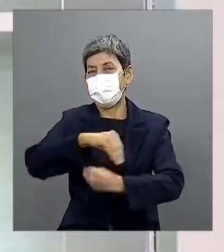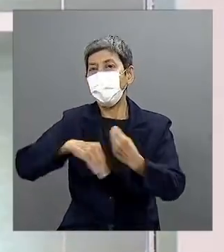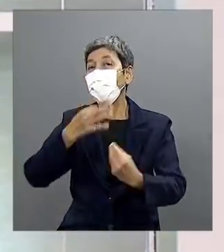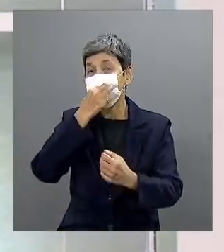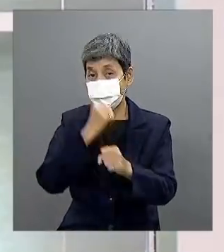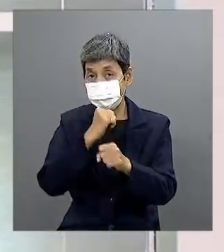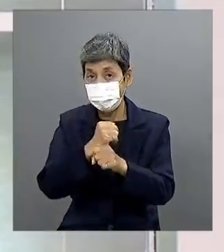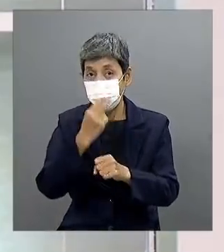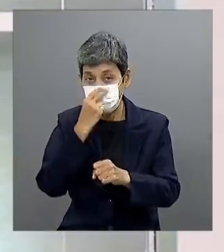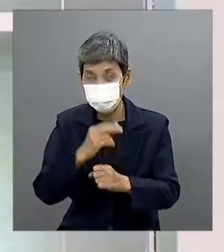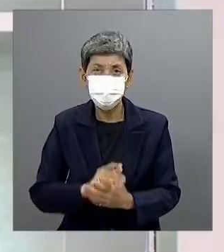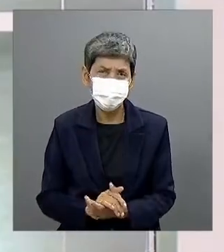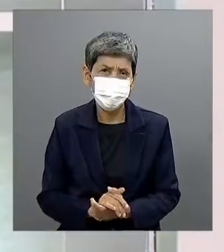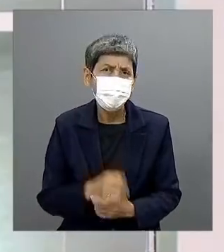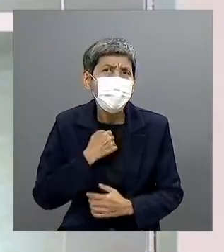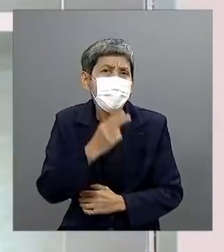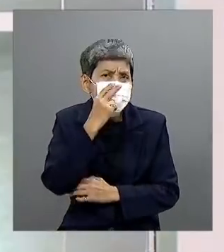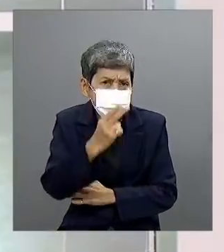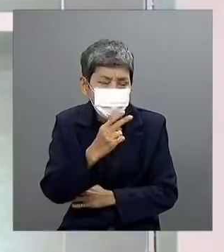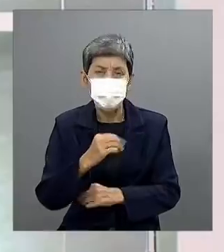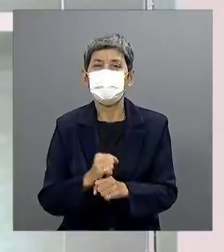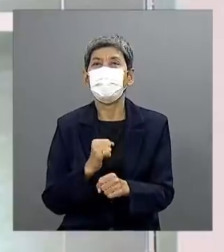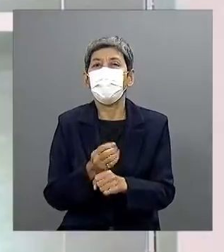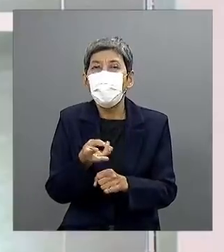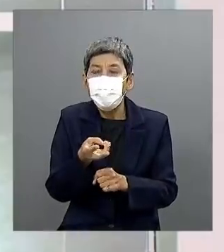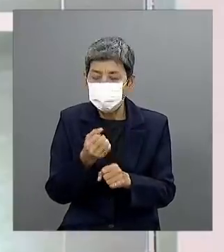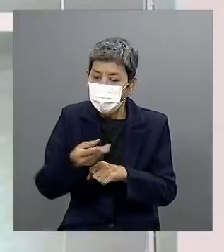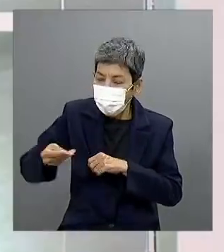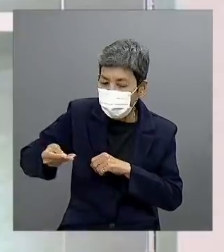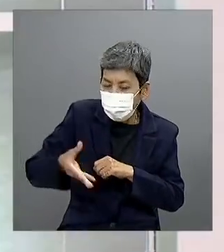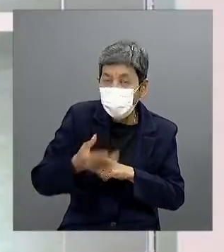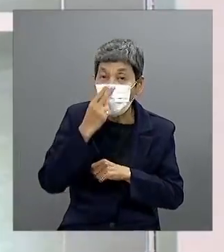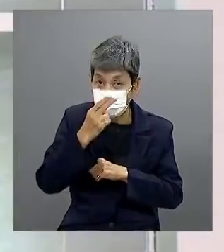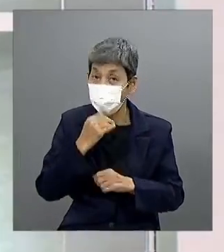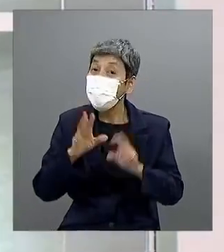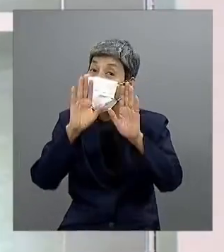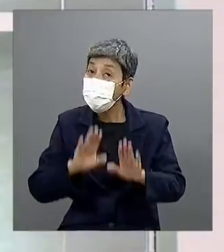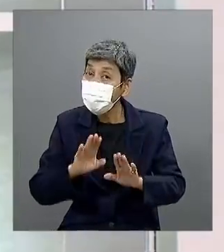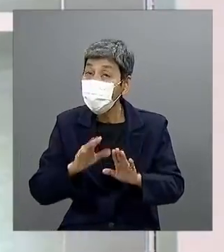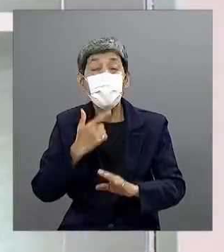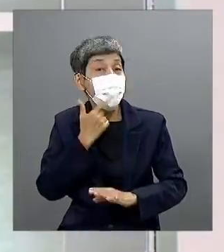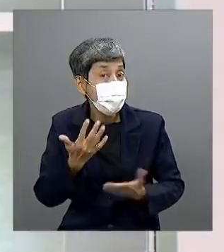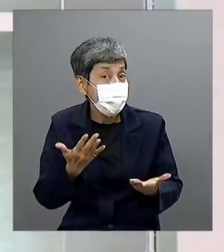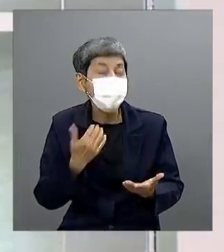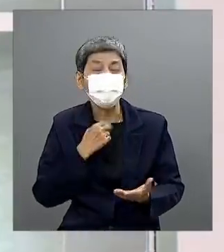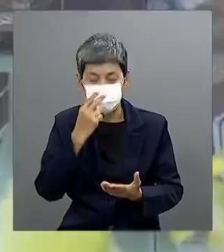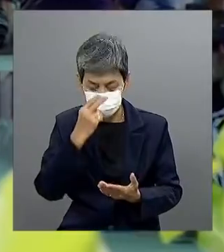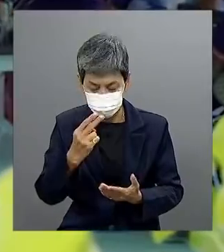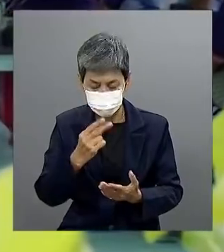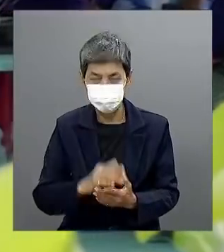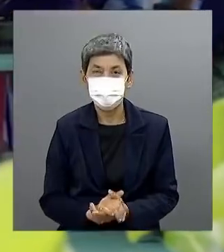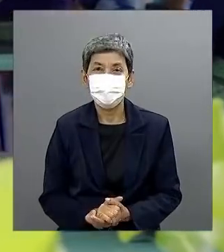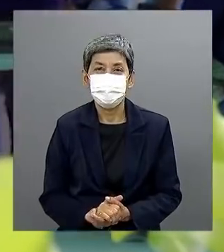ชมไปดูนี่เลยการทำข้าวเกลียบจากมันปูนาจะเป็นอย่างไรอร่อยมันแค่ไหนไปติดตามด้วยกันเลยค่ะ